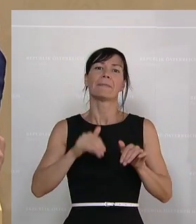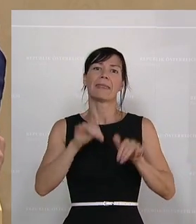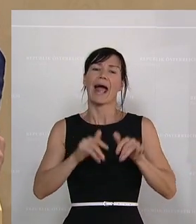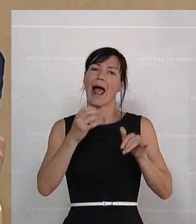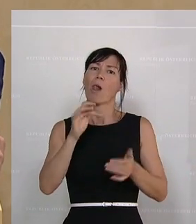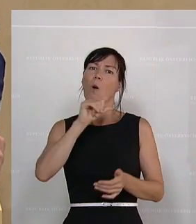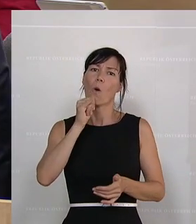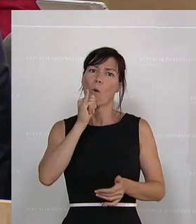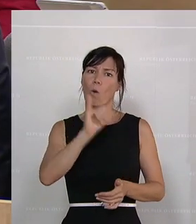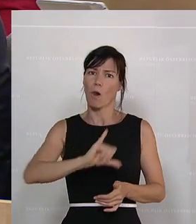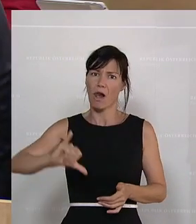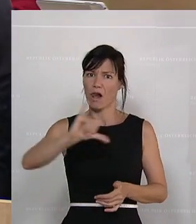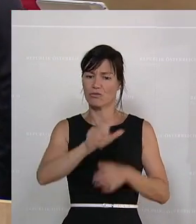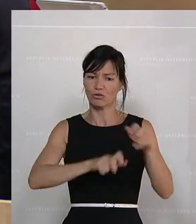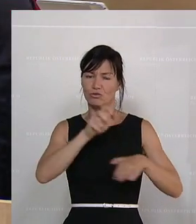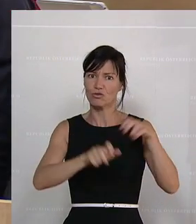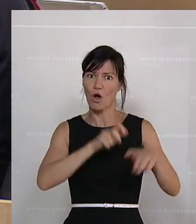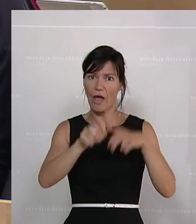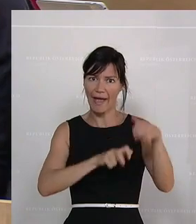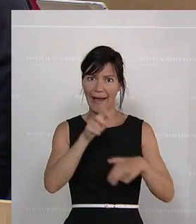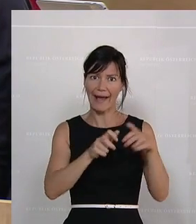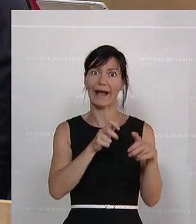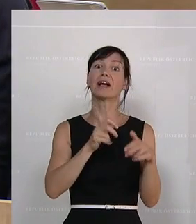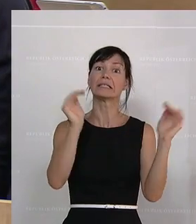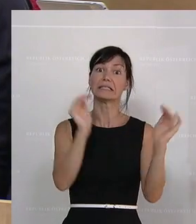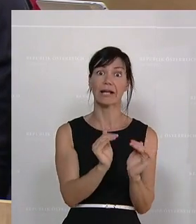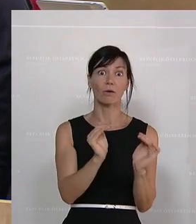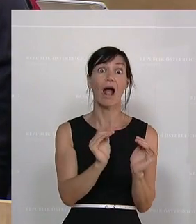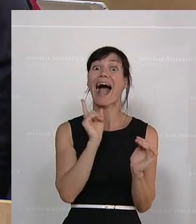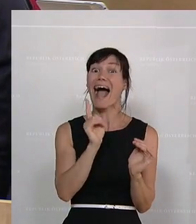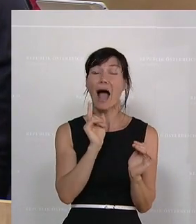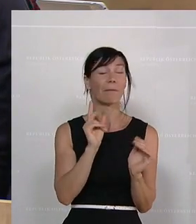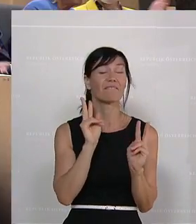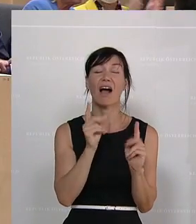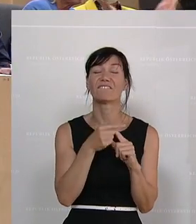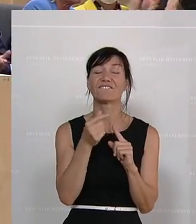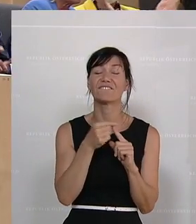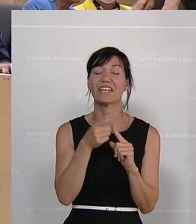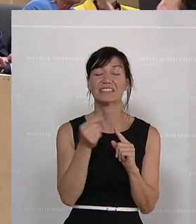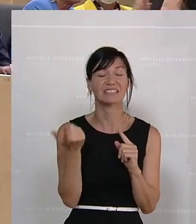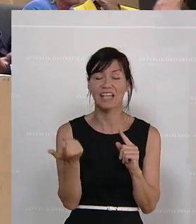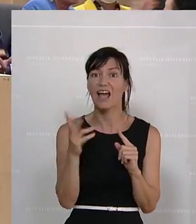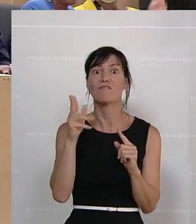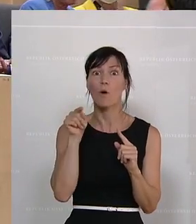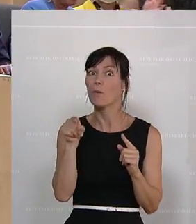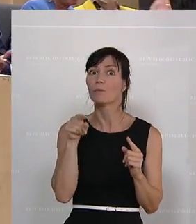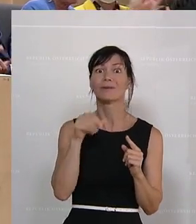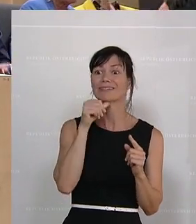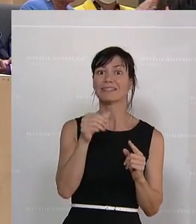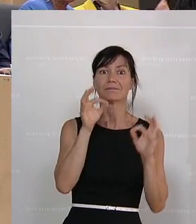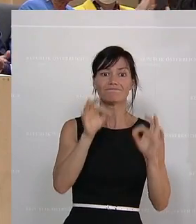ein schlechter scherz weil es nicht angekommen ist bei den menschen wie man jetzt sieht er als er hören sie auf mit wissen vodou